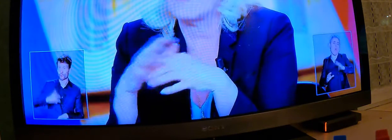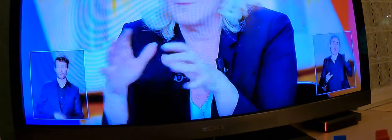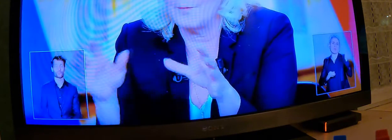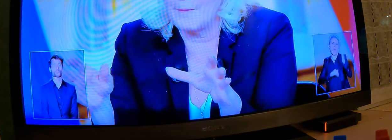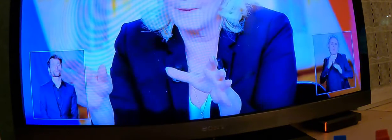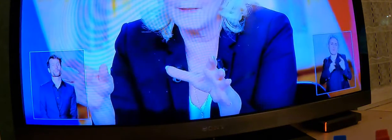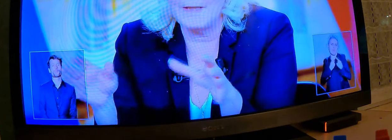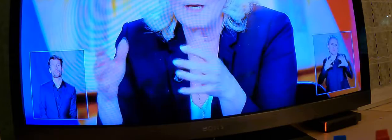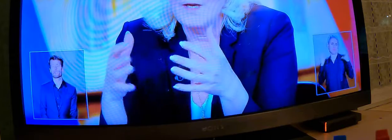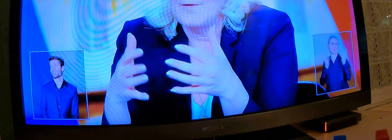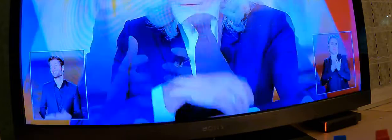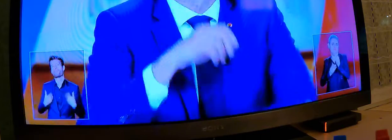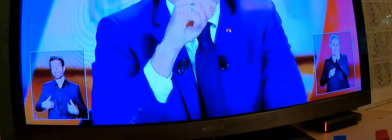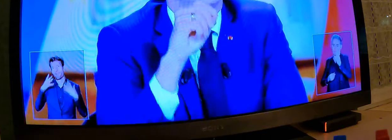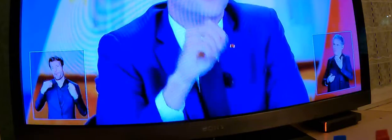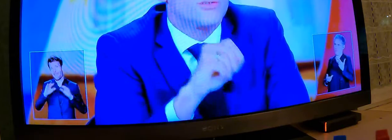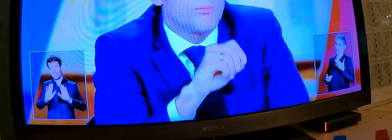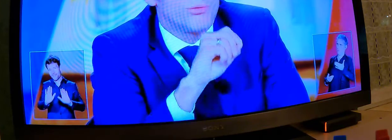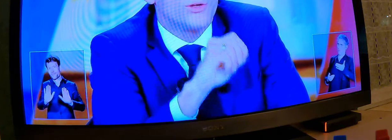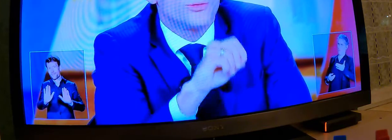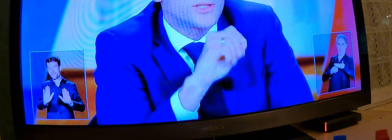d'être totalement méprisés. Madame Le Pen, si on